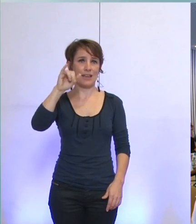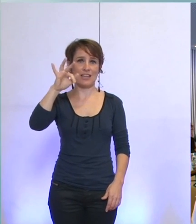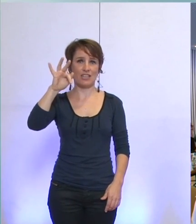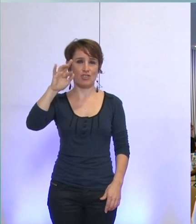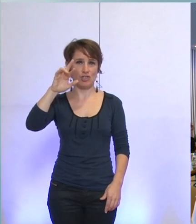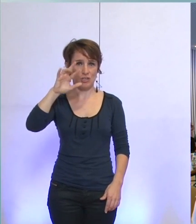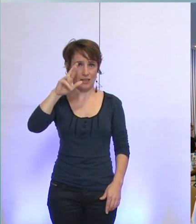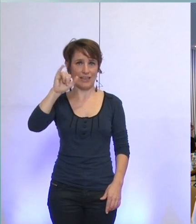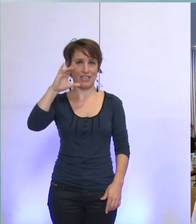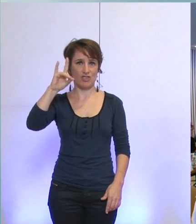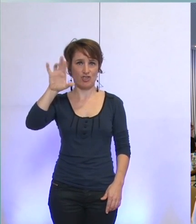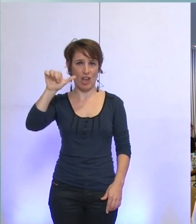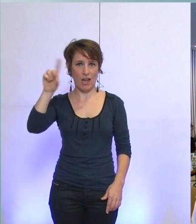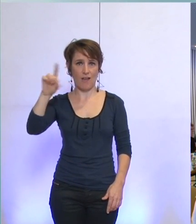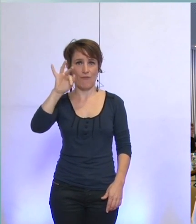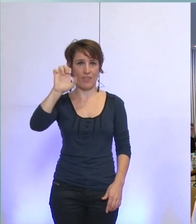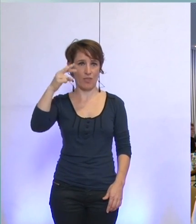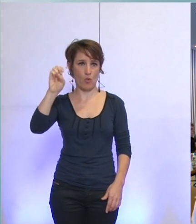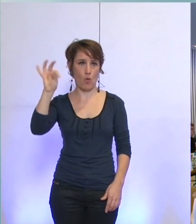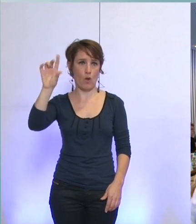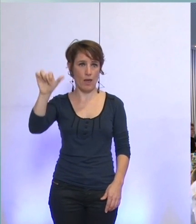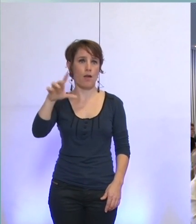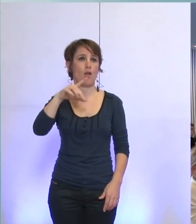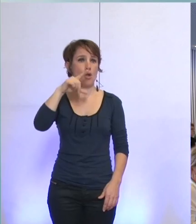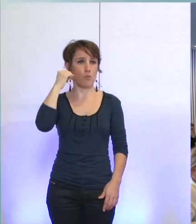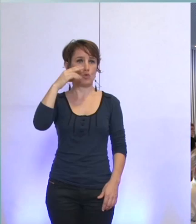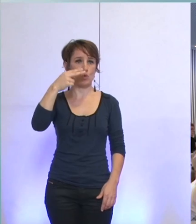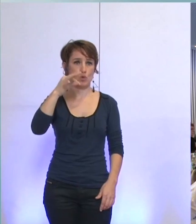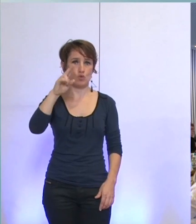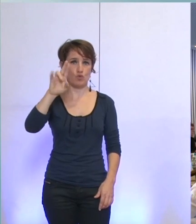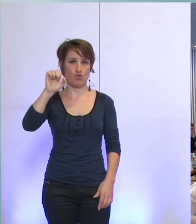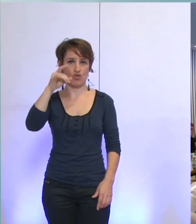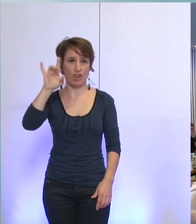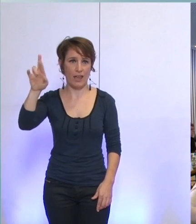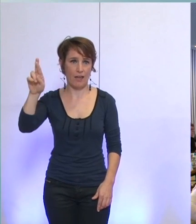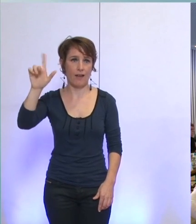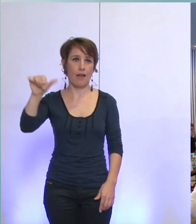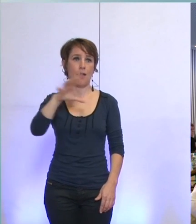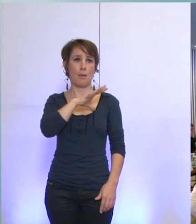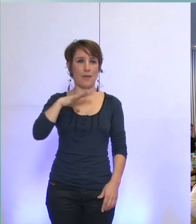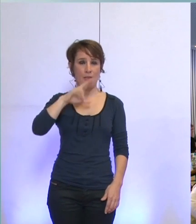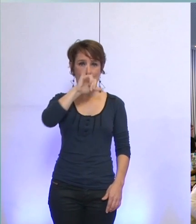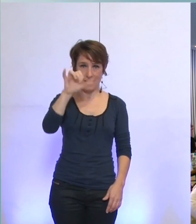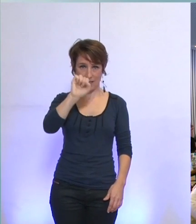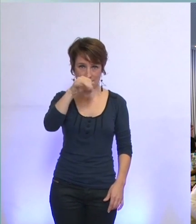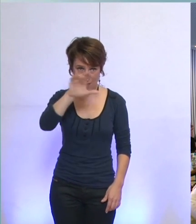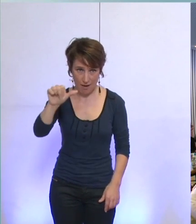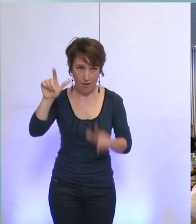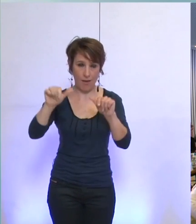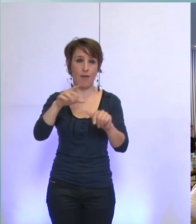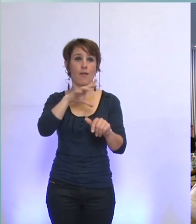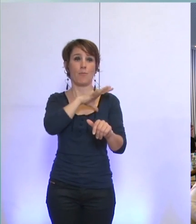Jérôme Soldeville, Guy Tucher, Sonia Yassia, Anouche Agobian, Sarah